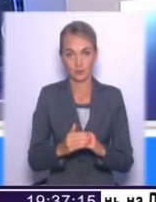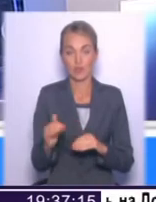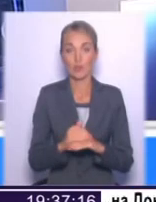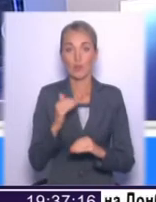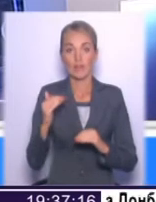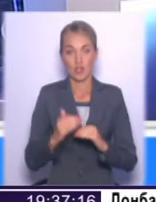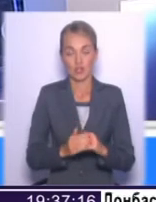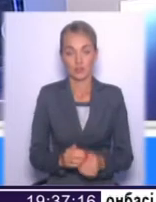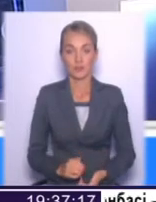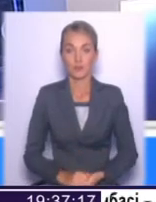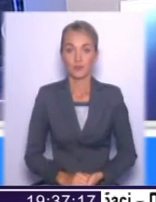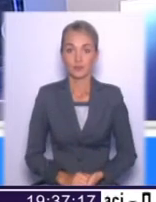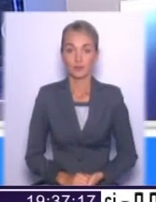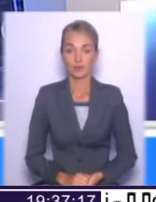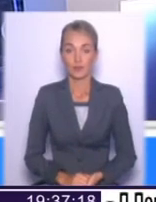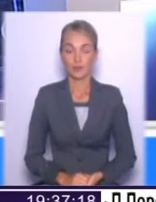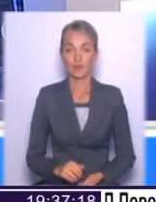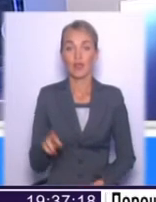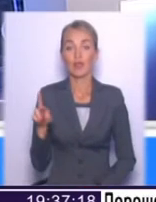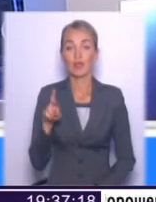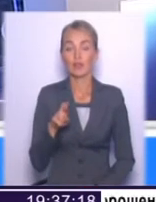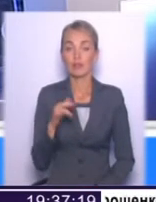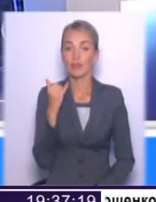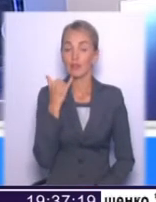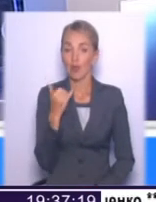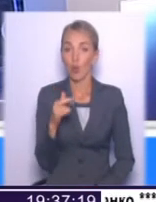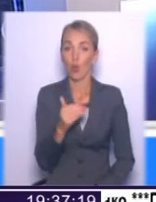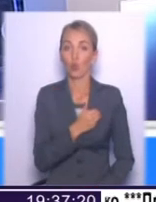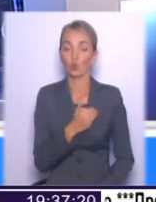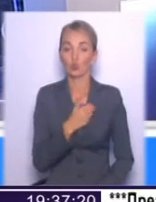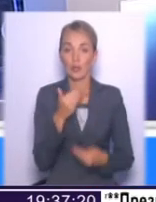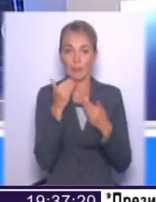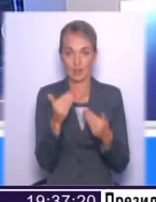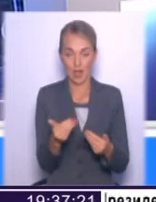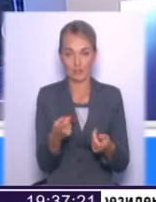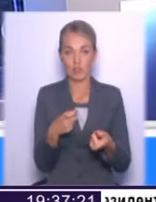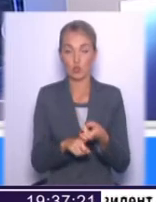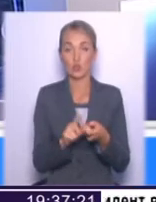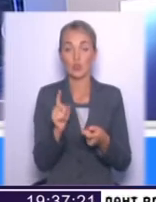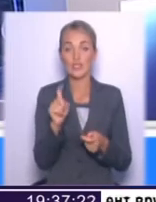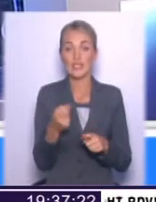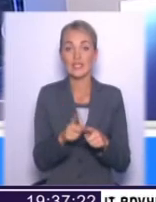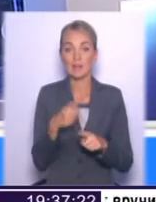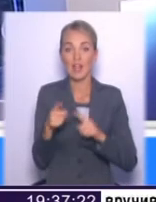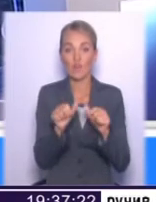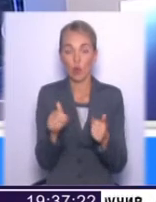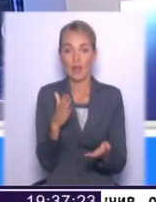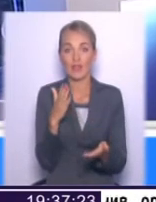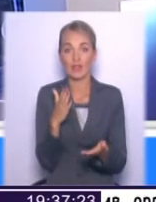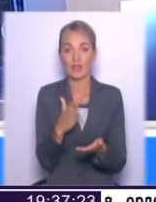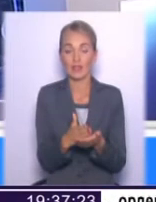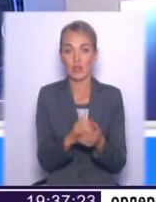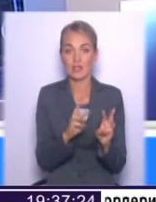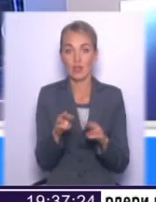Доброго вечора. Добрий. Я хочу запитати, ну, в зв'язку з цими реформами є сайт Прозоро,